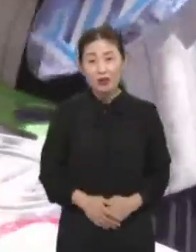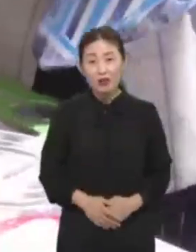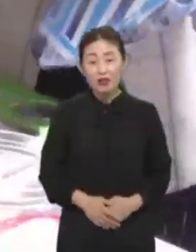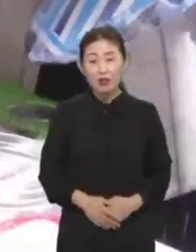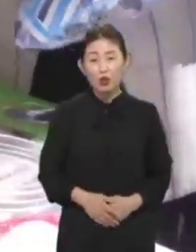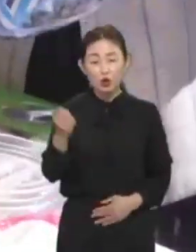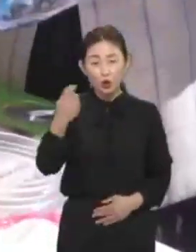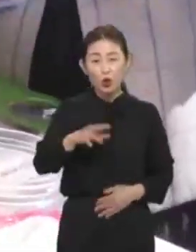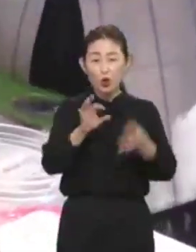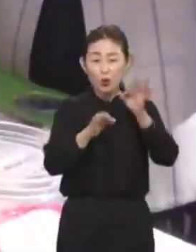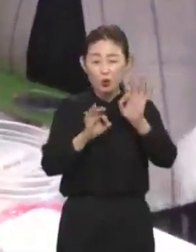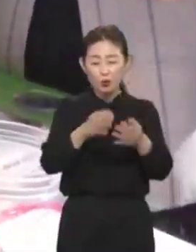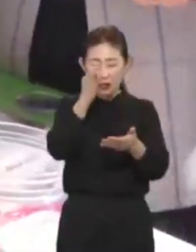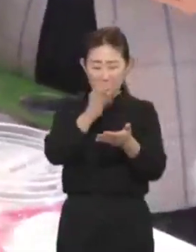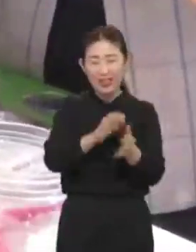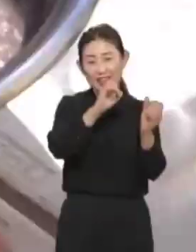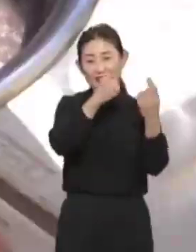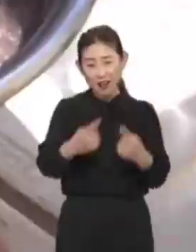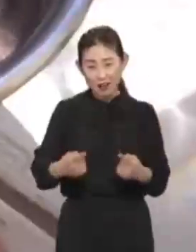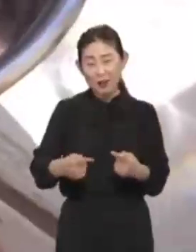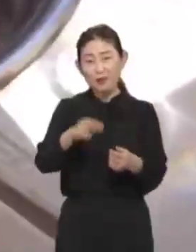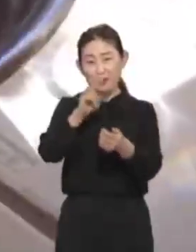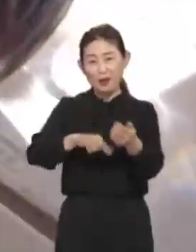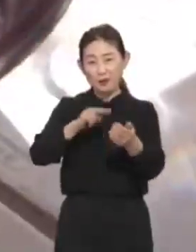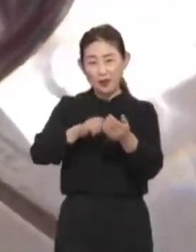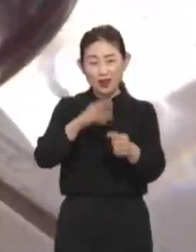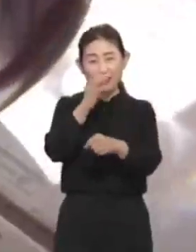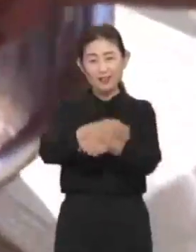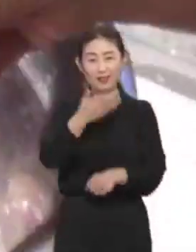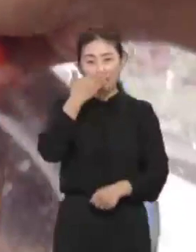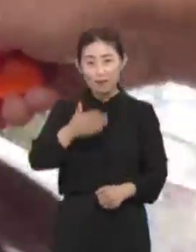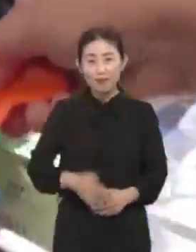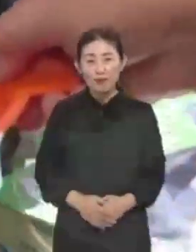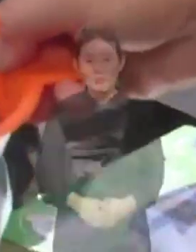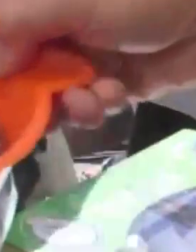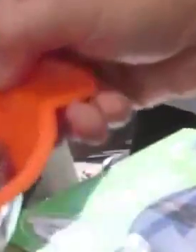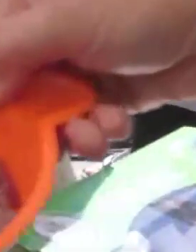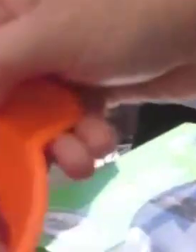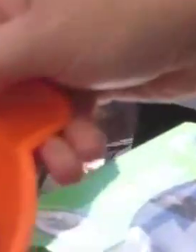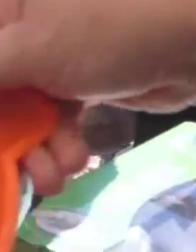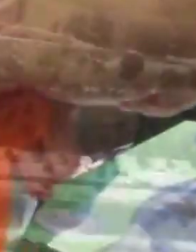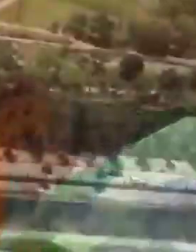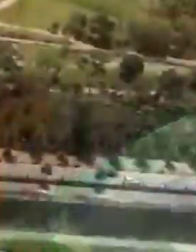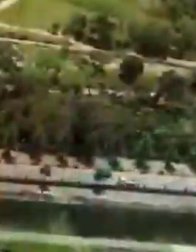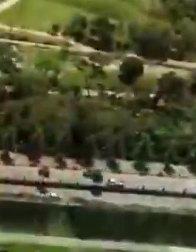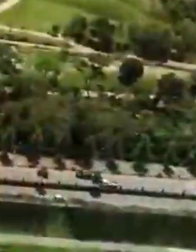시중보다 저렴하게 포도를 구매할 수 있는 판매 부스도 운영할 계획입니다.